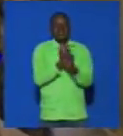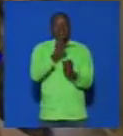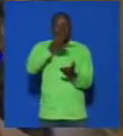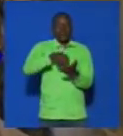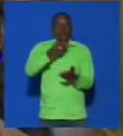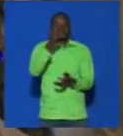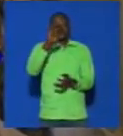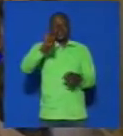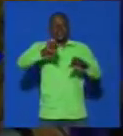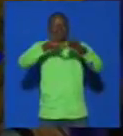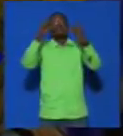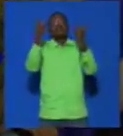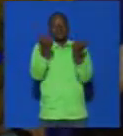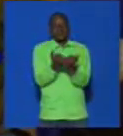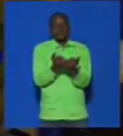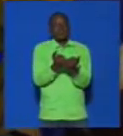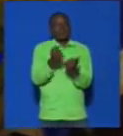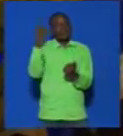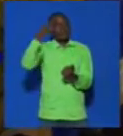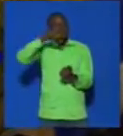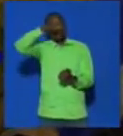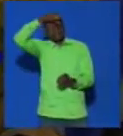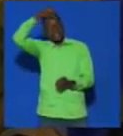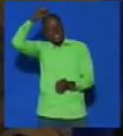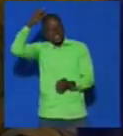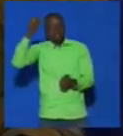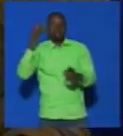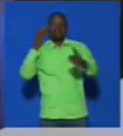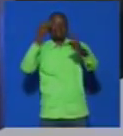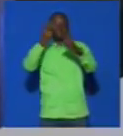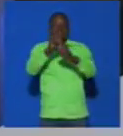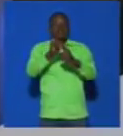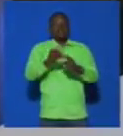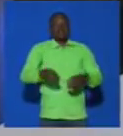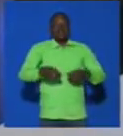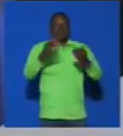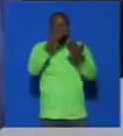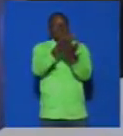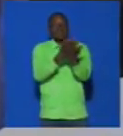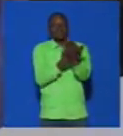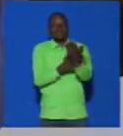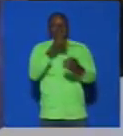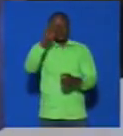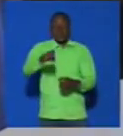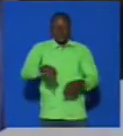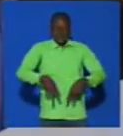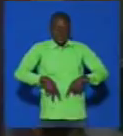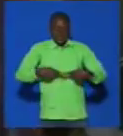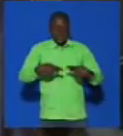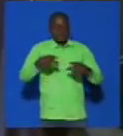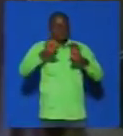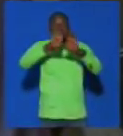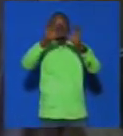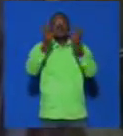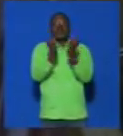l'association tu habites hallandale des maîtres coraniques du sahel a pour objectif de contribuer à l'amélioration des conditions de vie de la communauté islamique